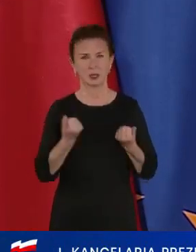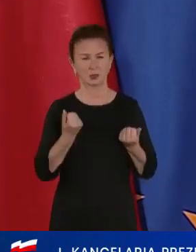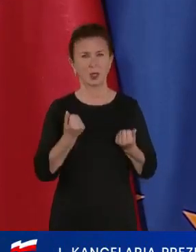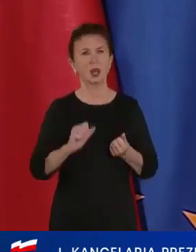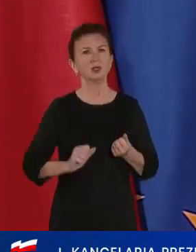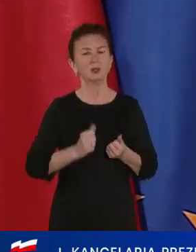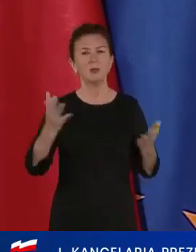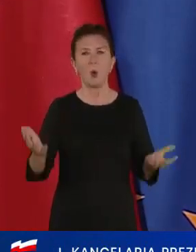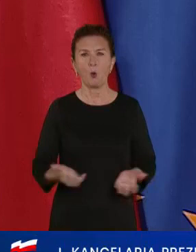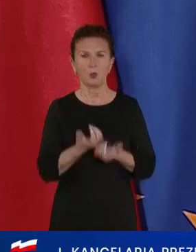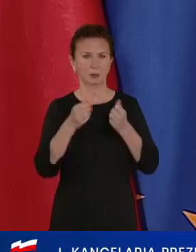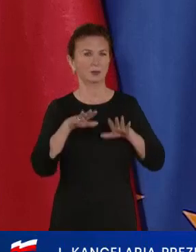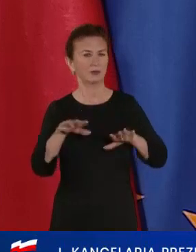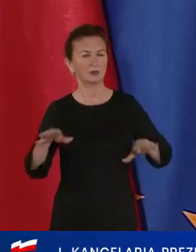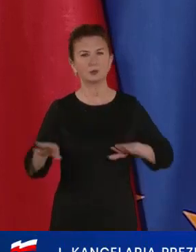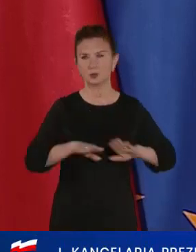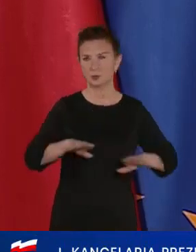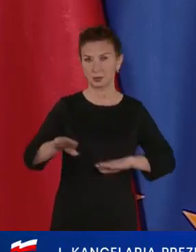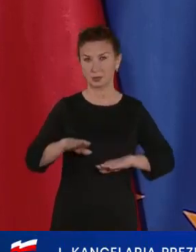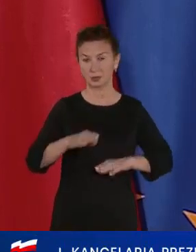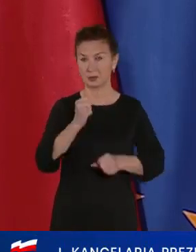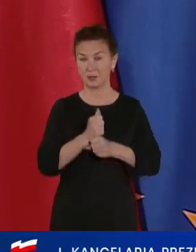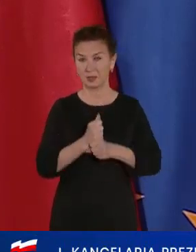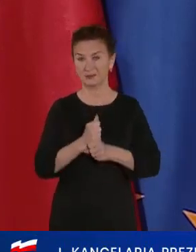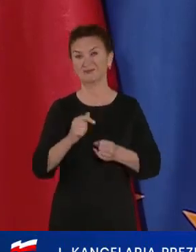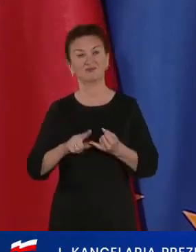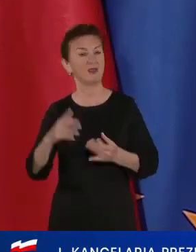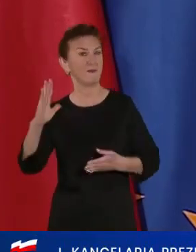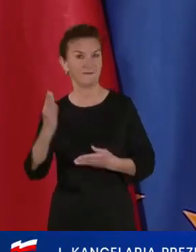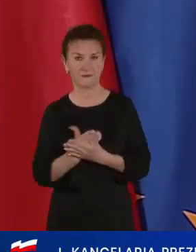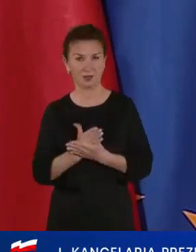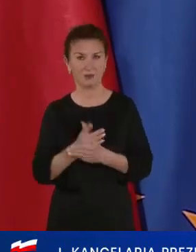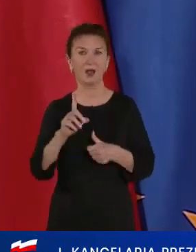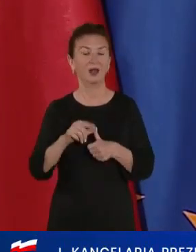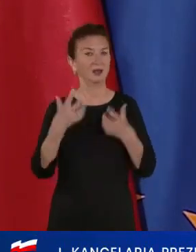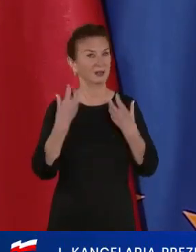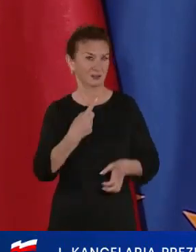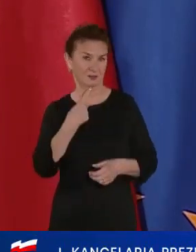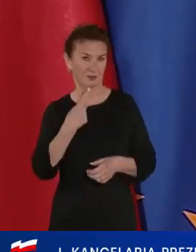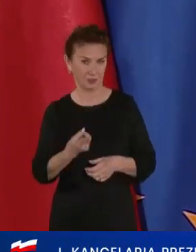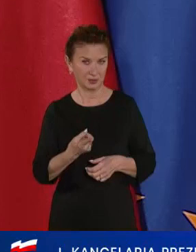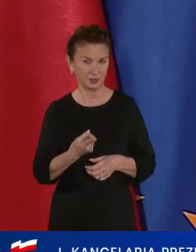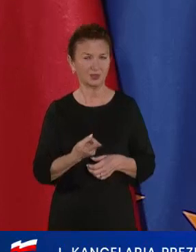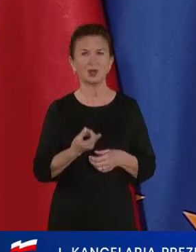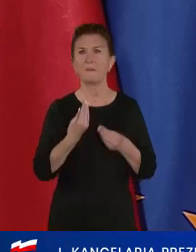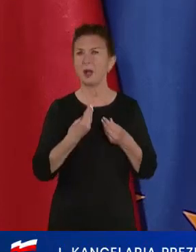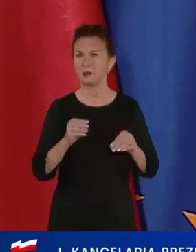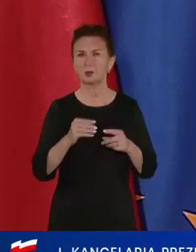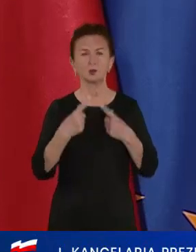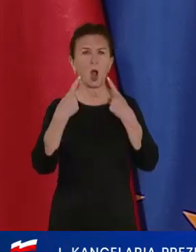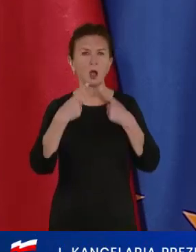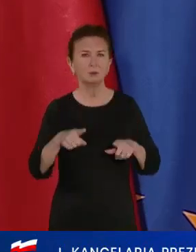miejsc pracy i jak najwięcej firm. Ale jeszcze raz chcę podkreślić, że ogromna odpowiedzialność spoczywa